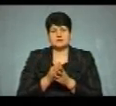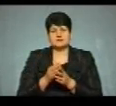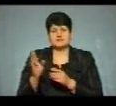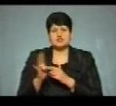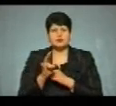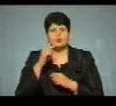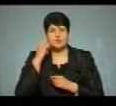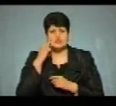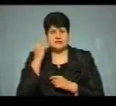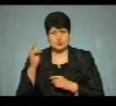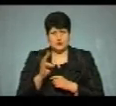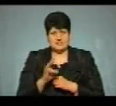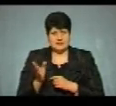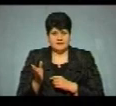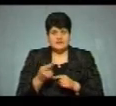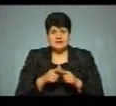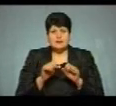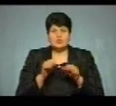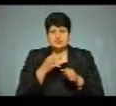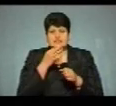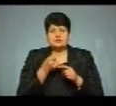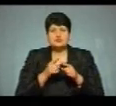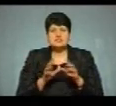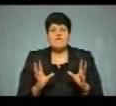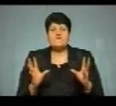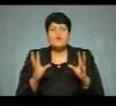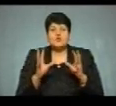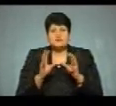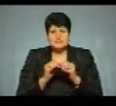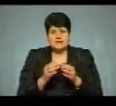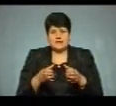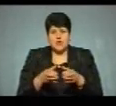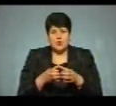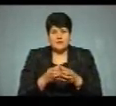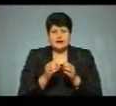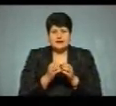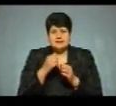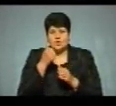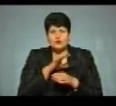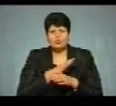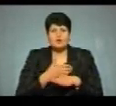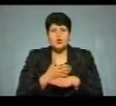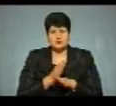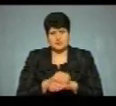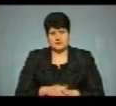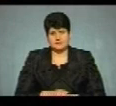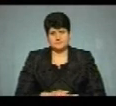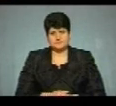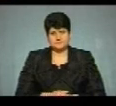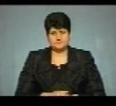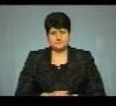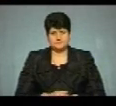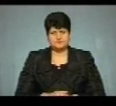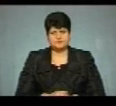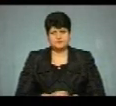церкви. Це можна навіть назвати, що це воз'єднання громади, яка була оці 10 років розділена. Діана Ярошенко,